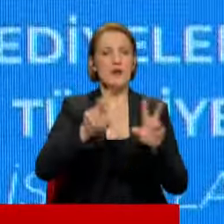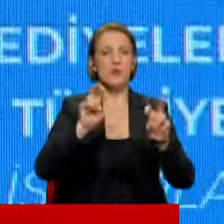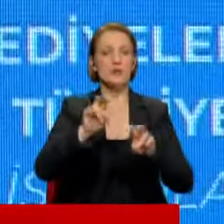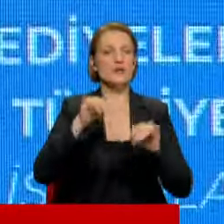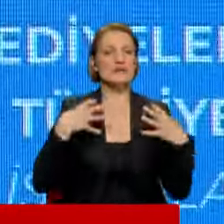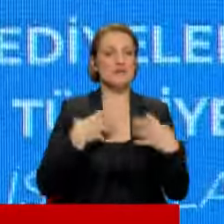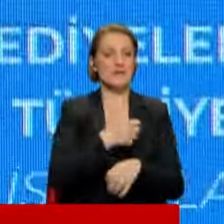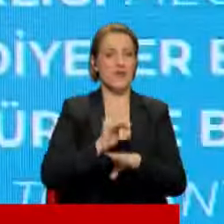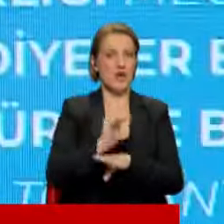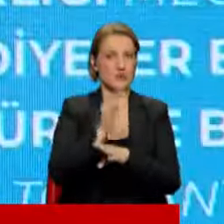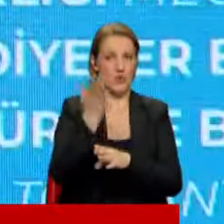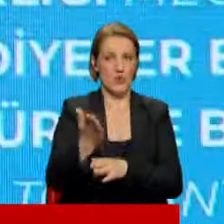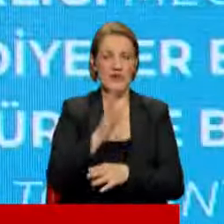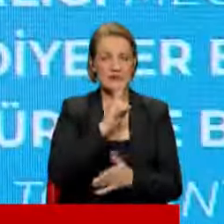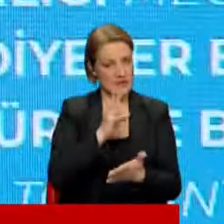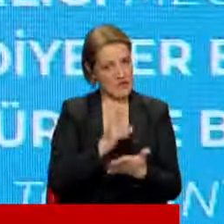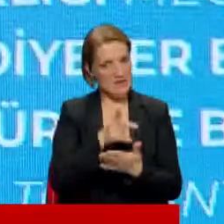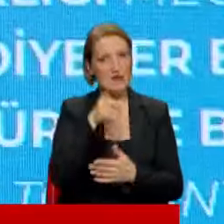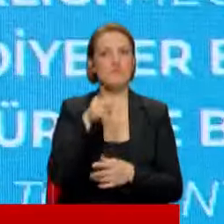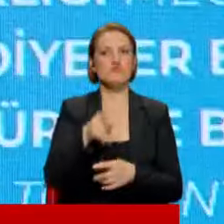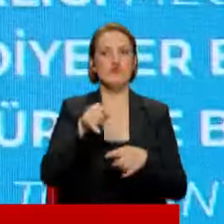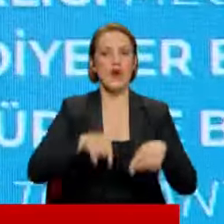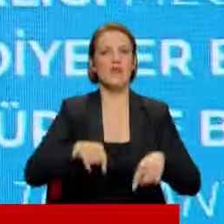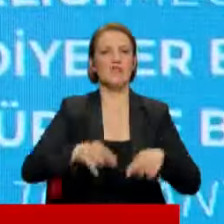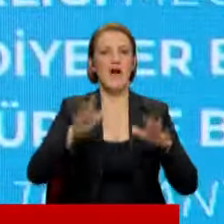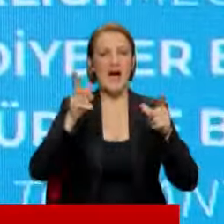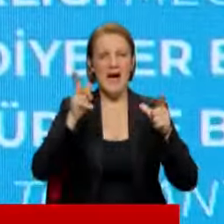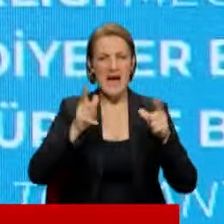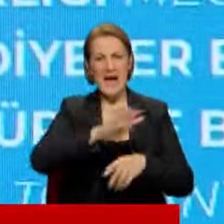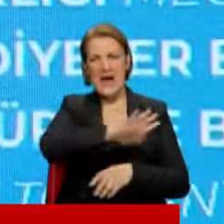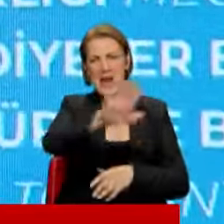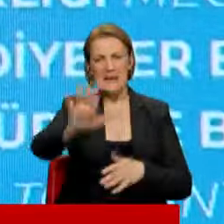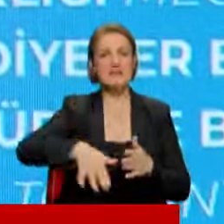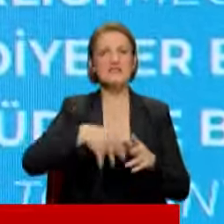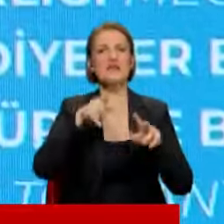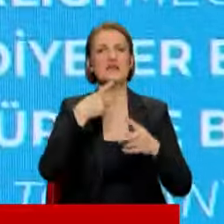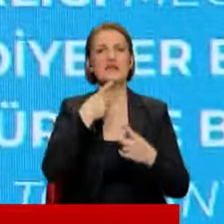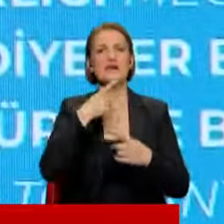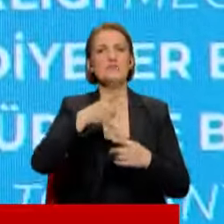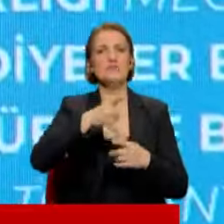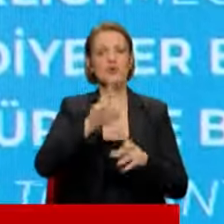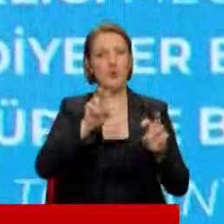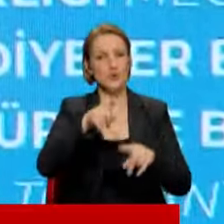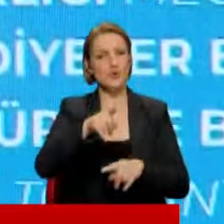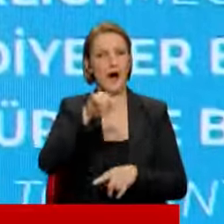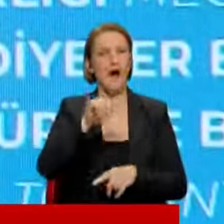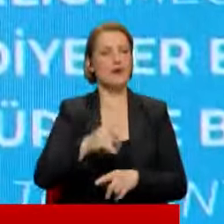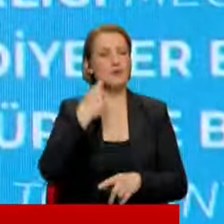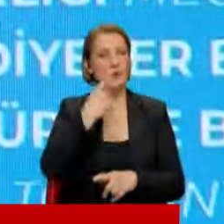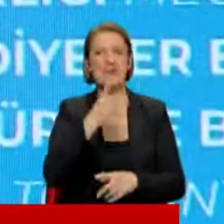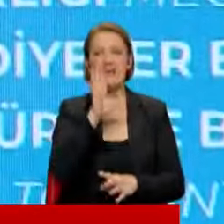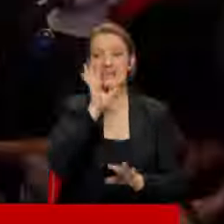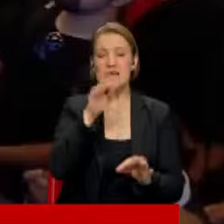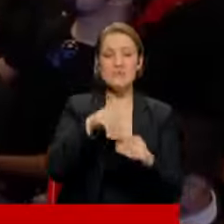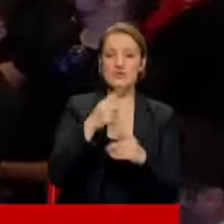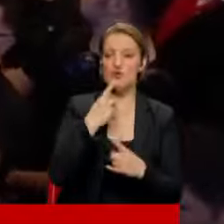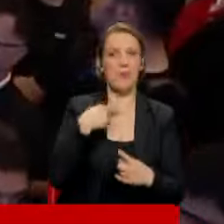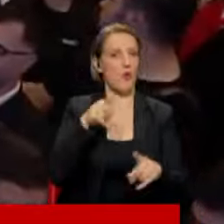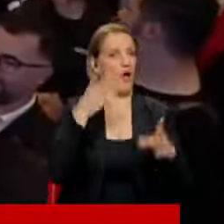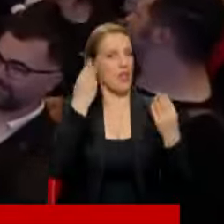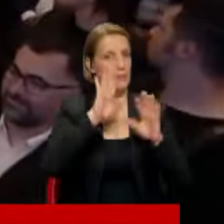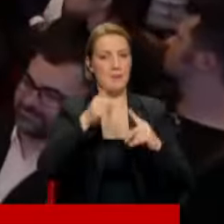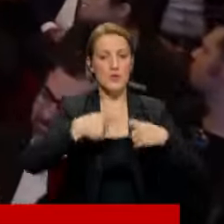sıkıntı yaşamaktadırlar kesinlikle Buradaki herkesin altına imza atacağı hususlardır da Kime söylüyor Biz Onu anlamadık